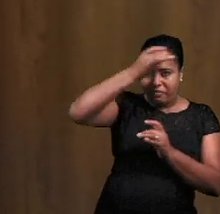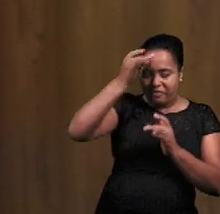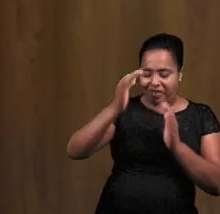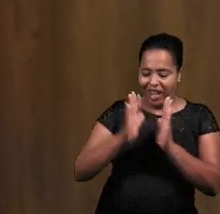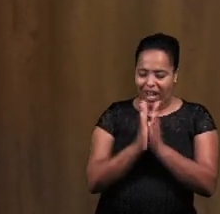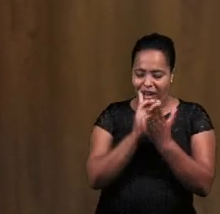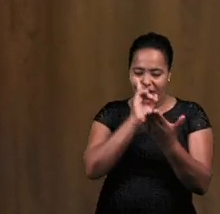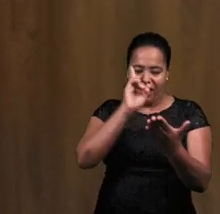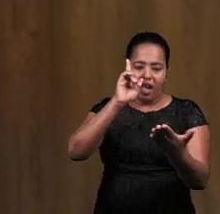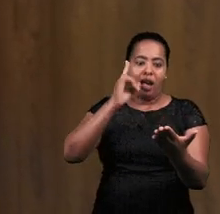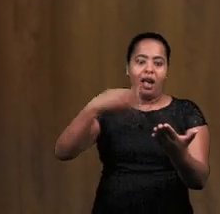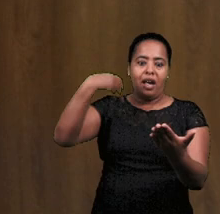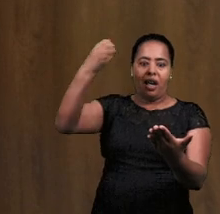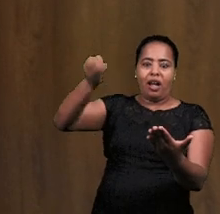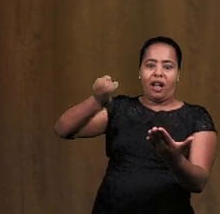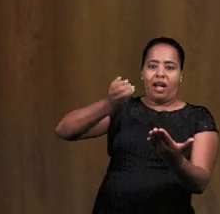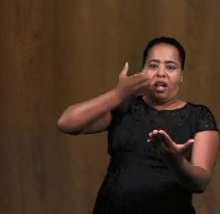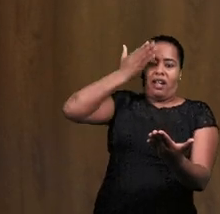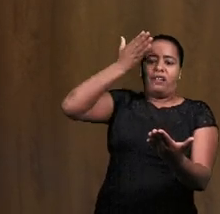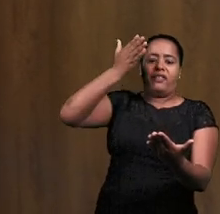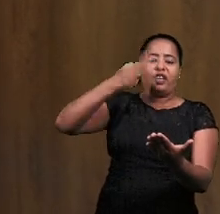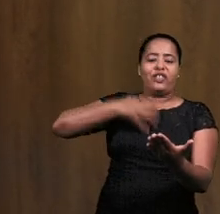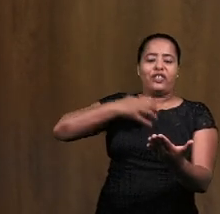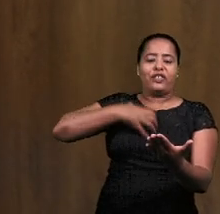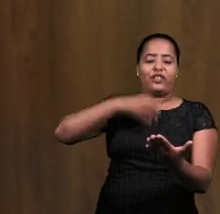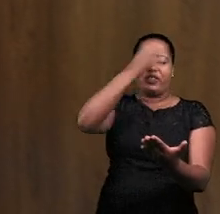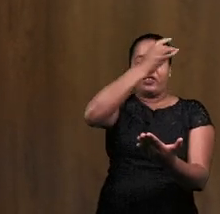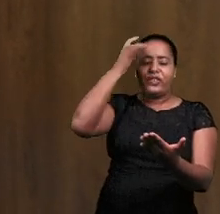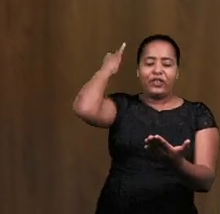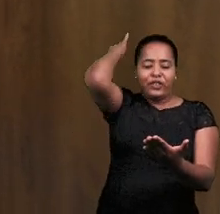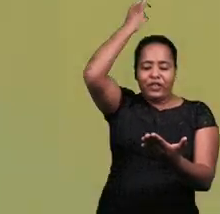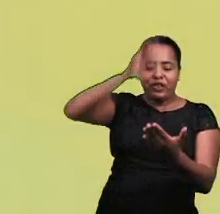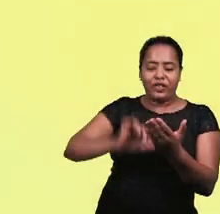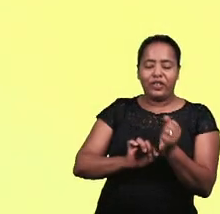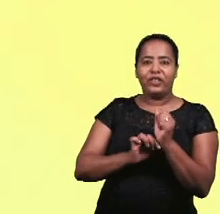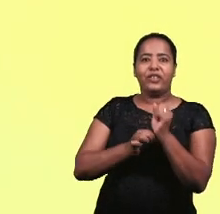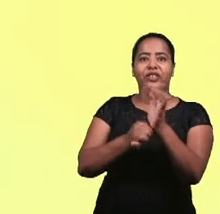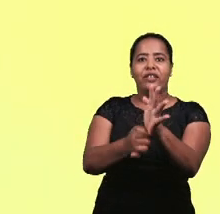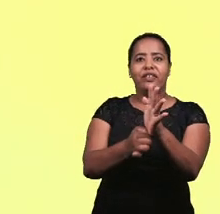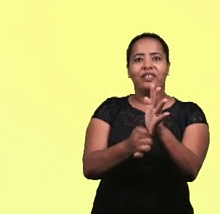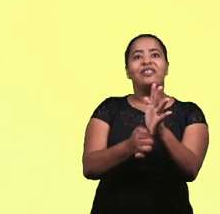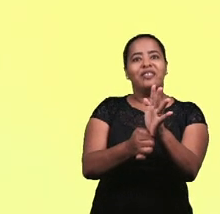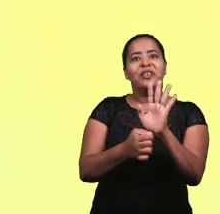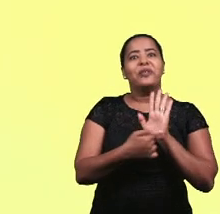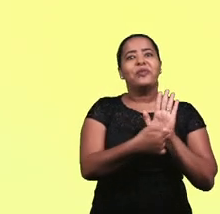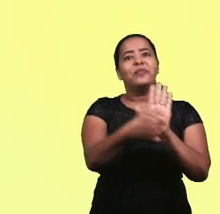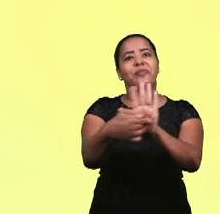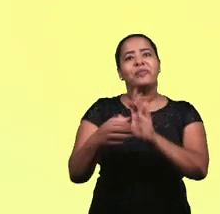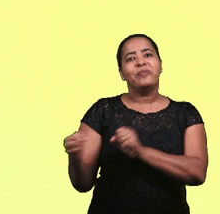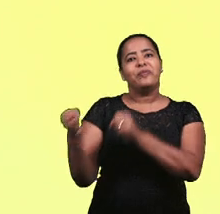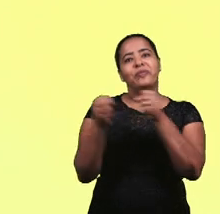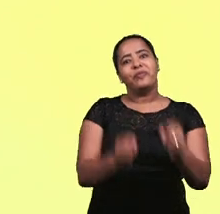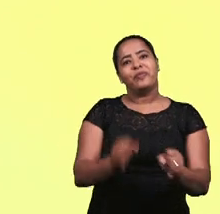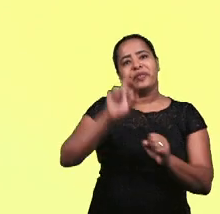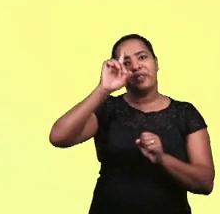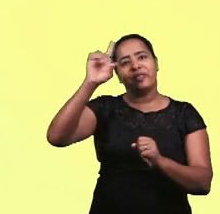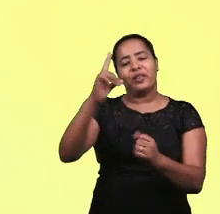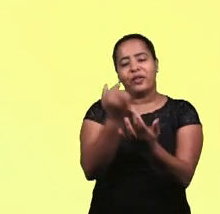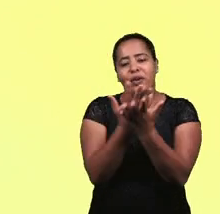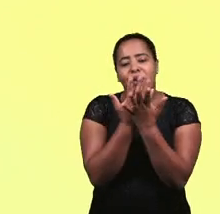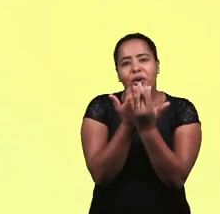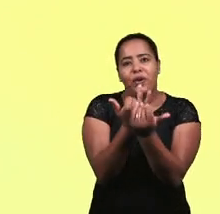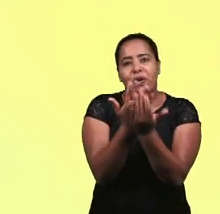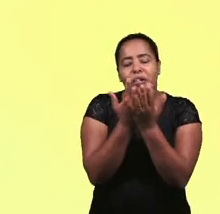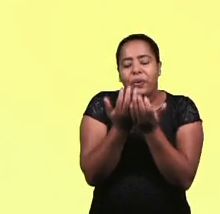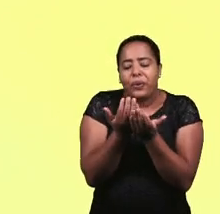le Saint-Esprit qui révèle le pouvoir de Dieu dans notre vie. Le blé préparé dans le fouloir,